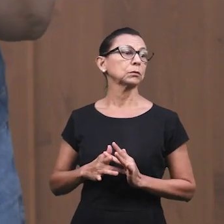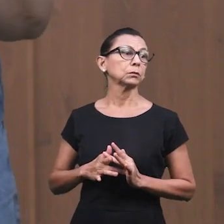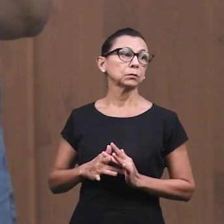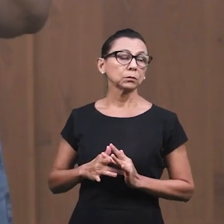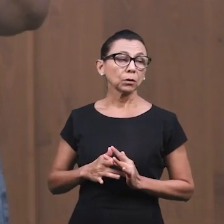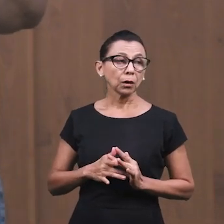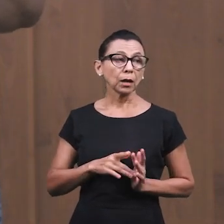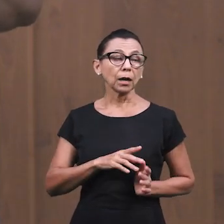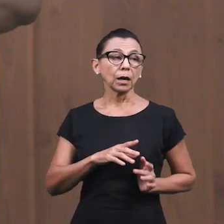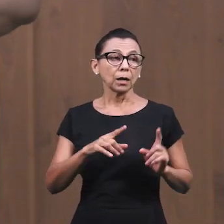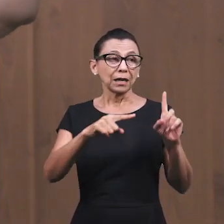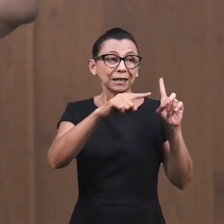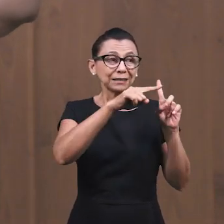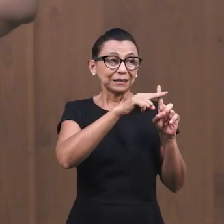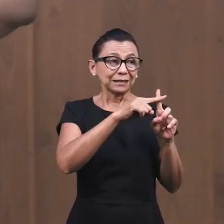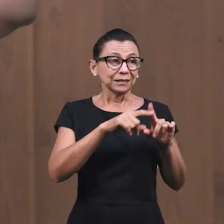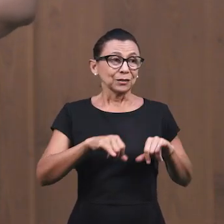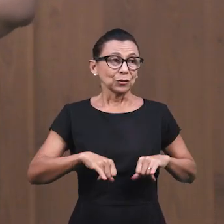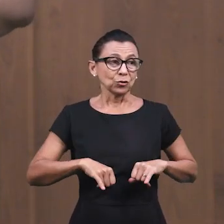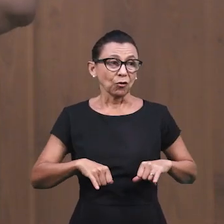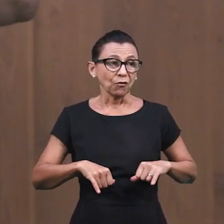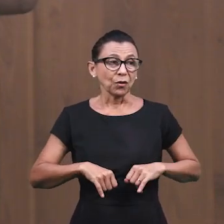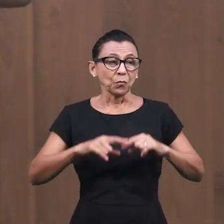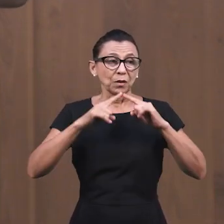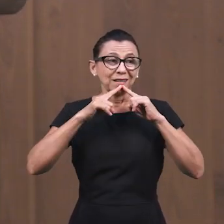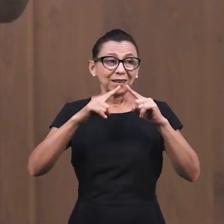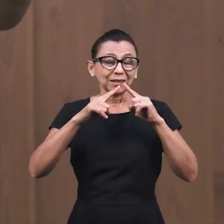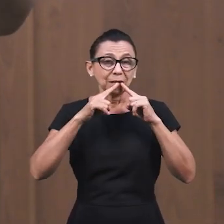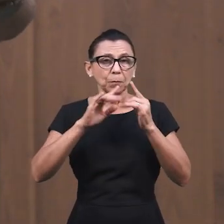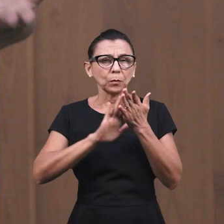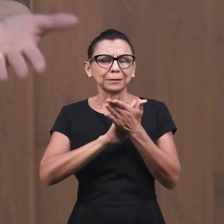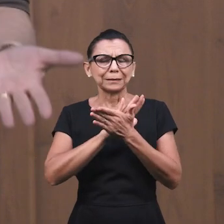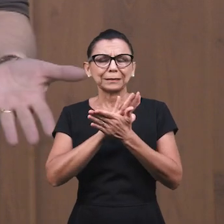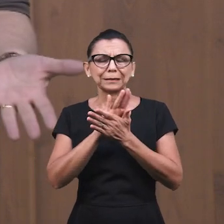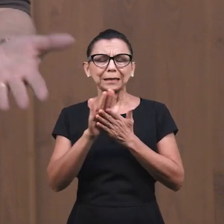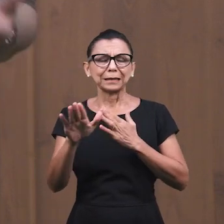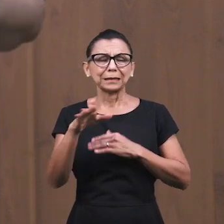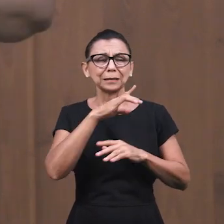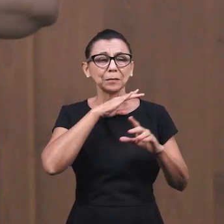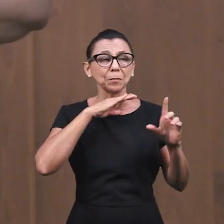Jésus. Jésus, il n'a pas ouvert sa bouche pour se plaindre.